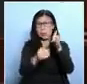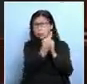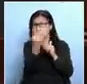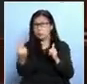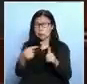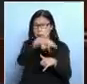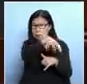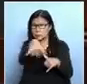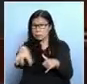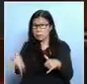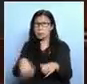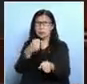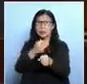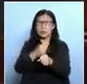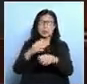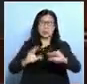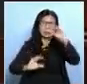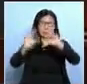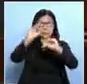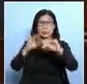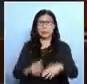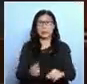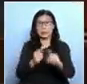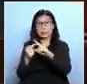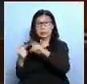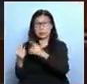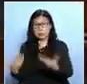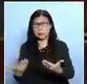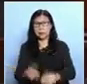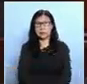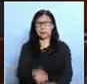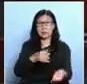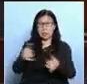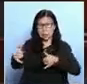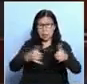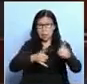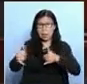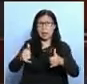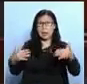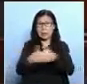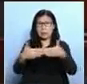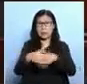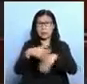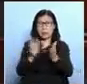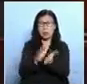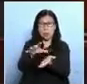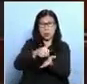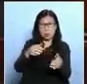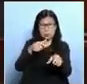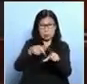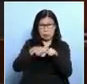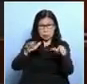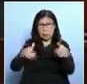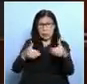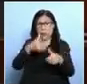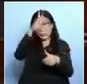係地區嘅事業，一個基建。冇人會話係行兩行即刻要攞返個回報返嚟，呢個政府